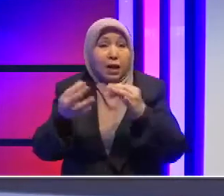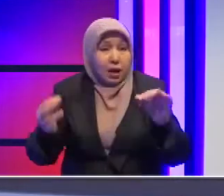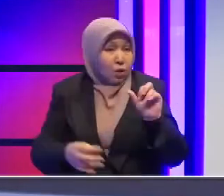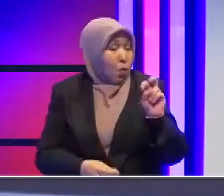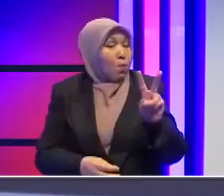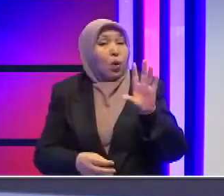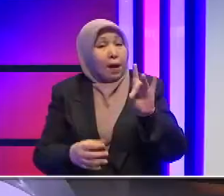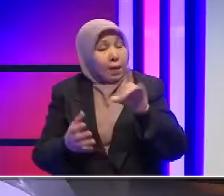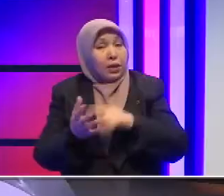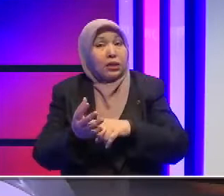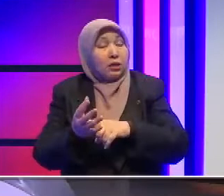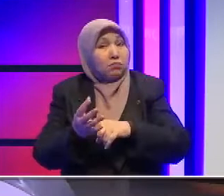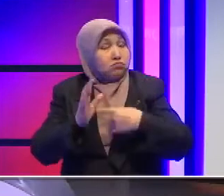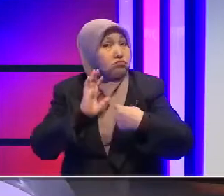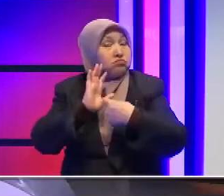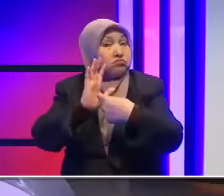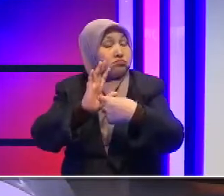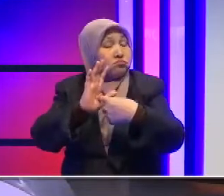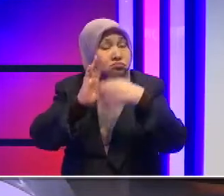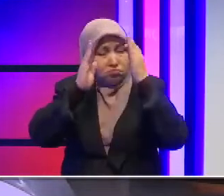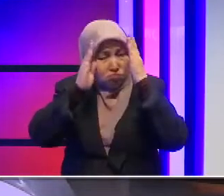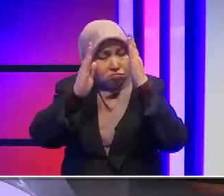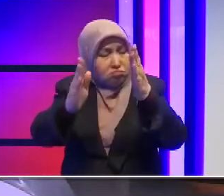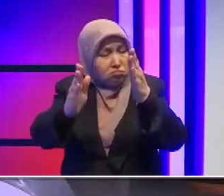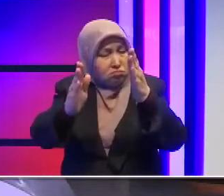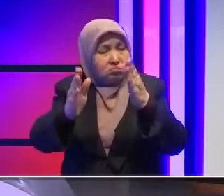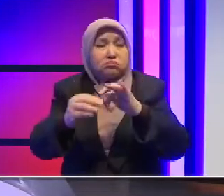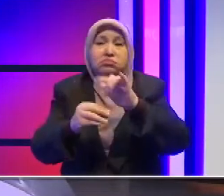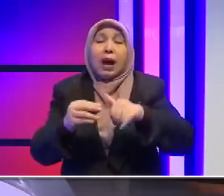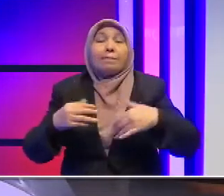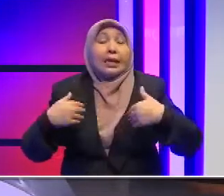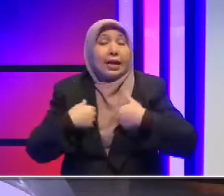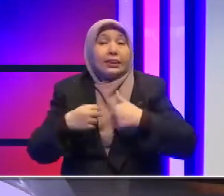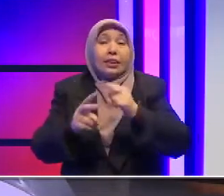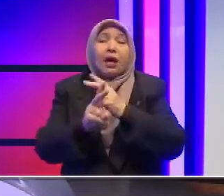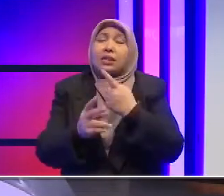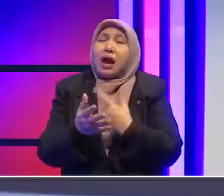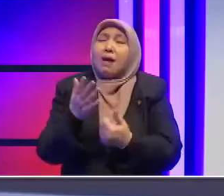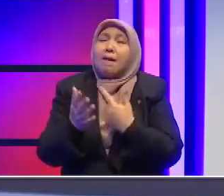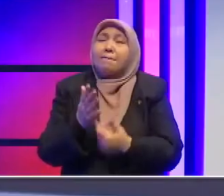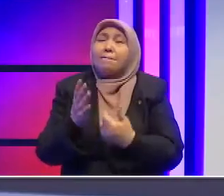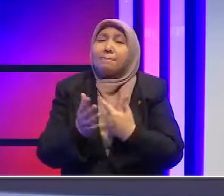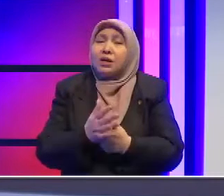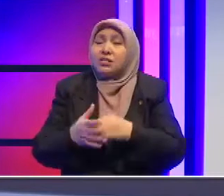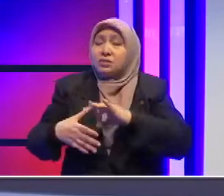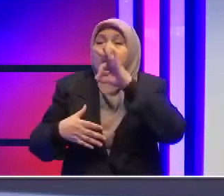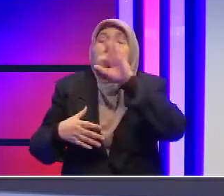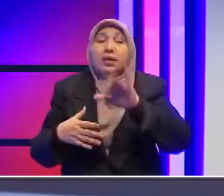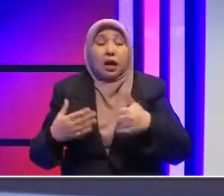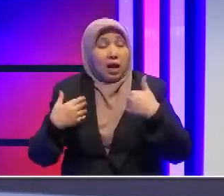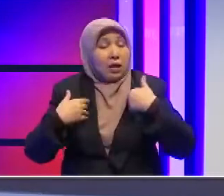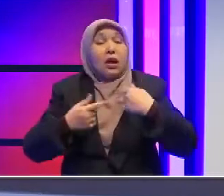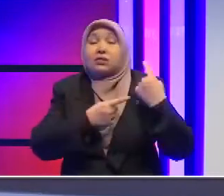ini di-highlightkan, diberikan penekanan tentang bahimatul an'am, tentang binatang ternakan. Apakah semangat yang ada yang